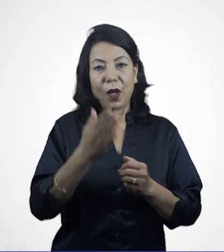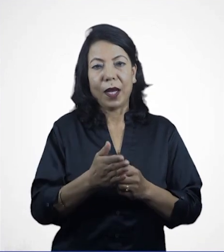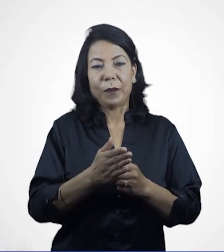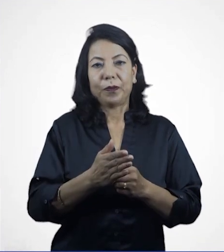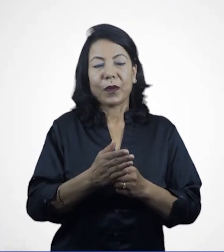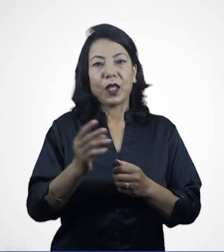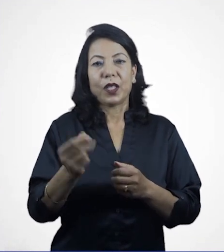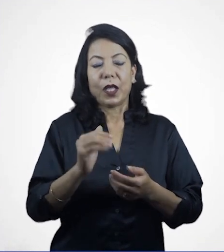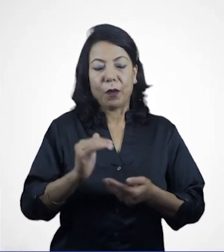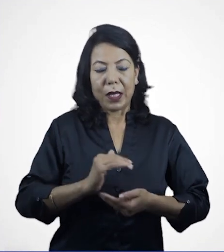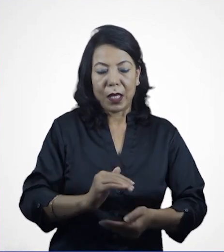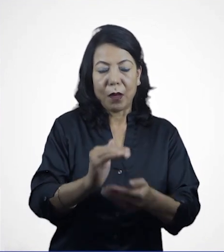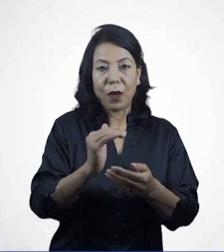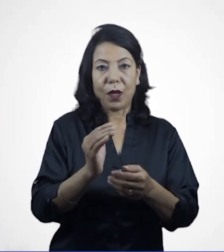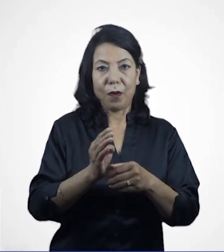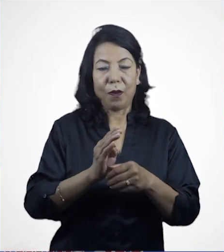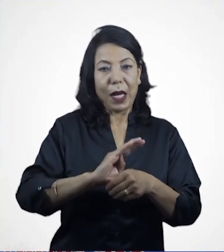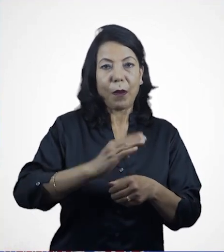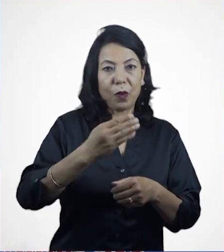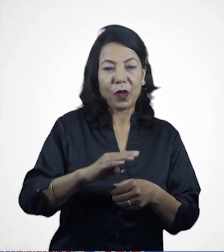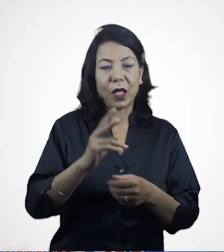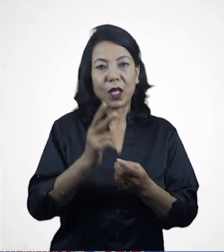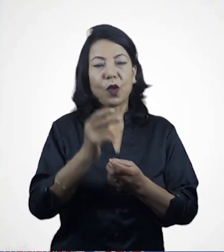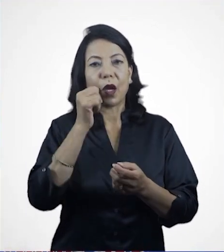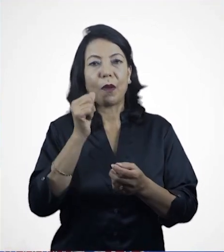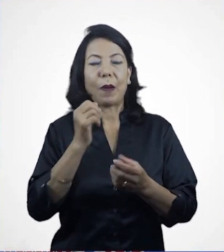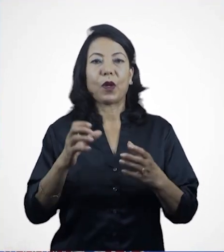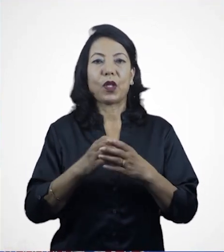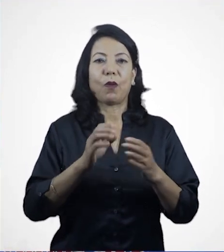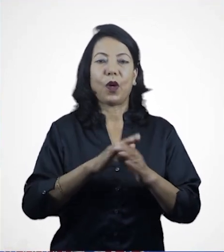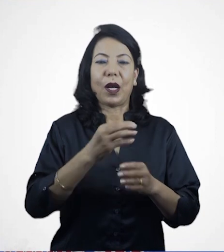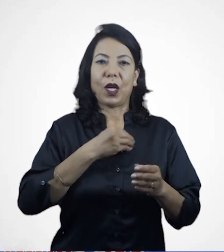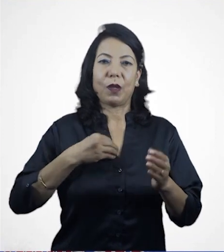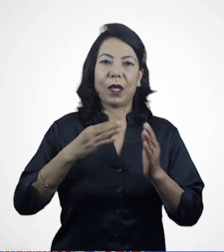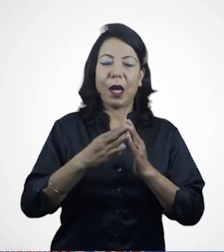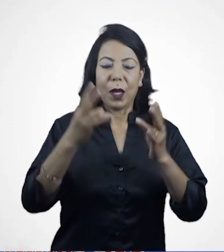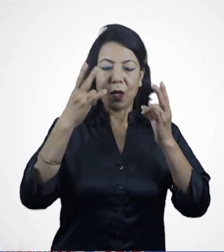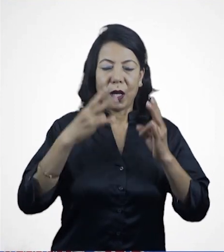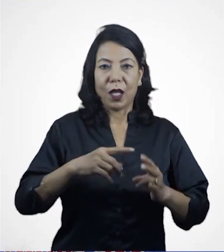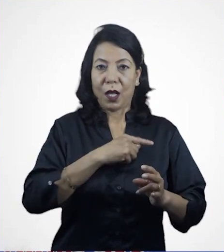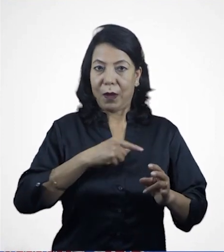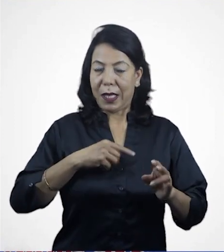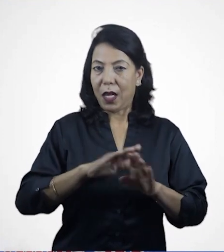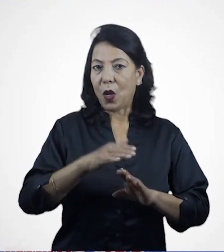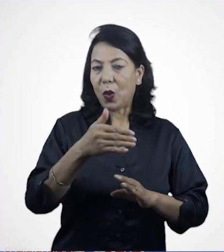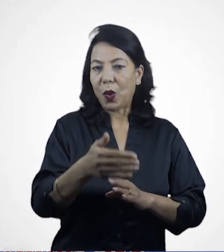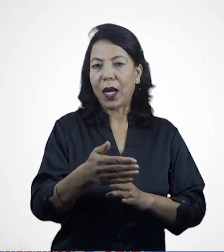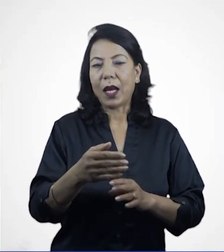आपने चानडे ने बचाजन माँने क्रम मां उनुँझा इस तो अभवाब्वाक समुआर लाई अस्पताल रहमाई स्वास्तकर्मी हरू